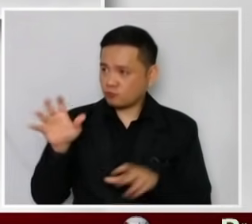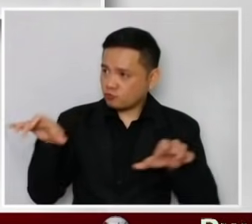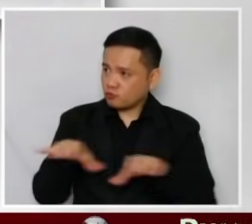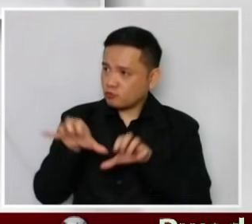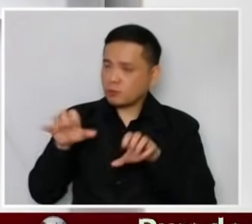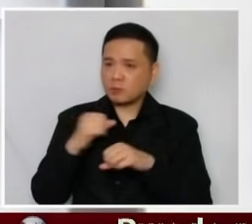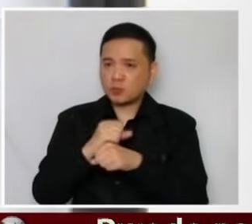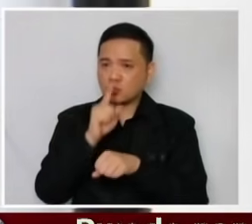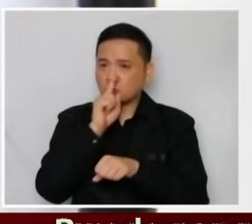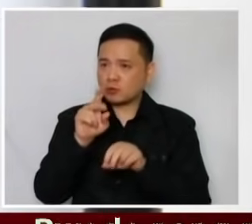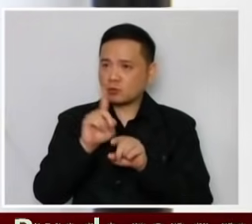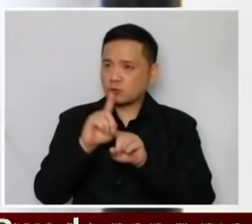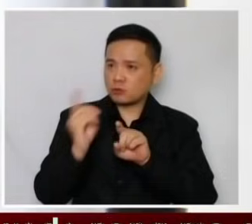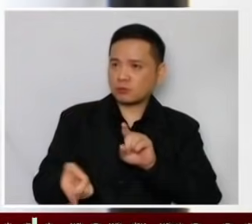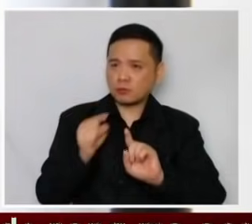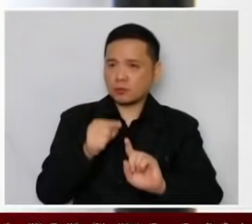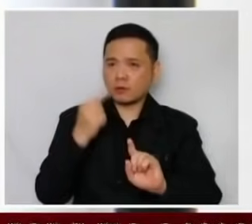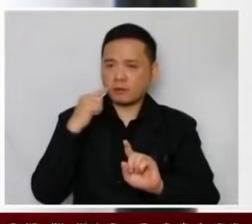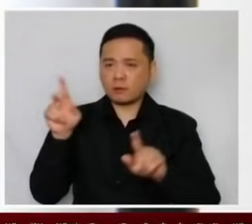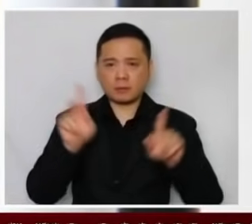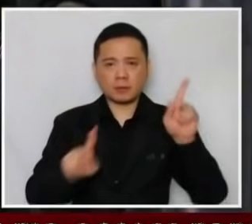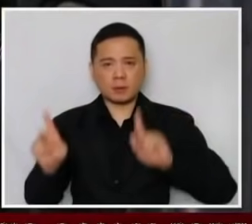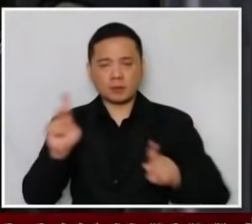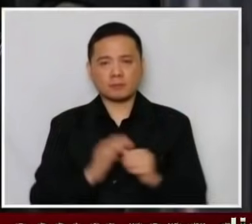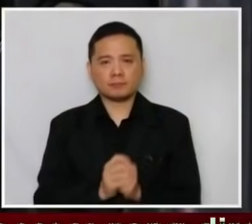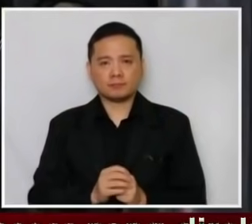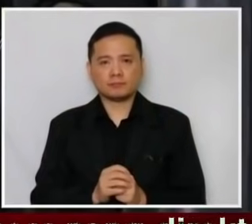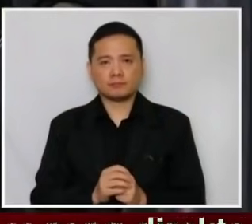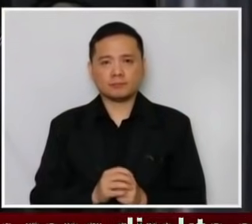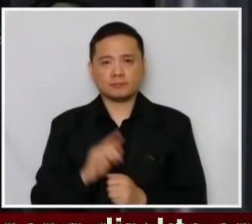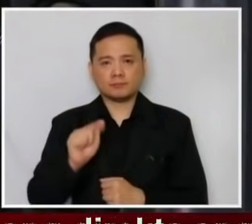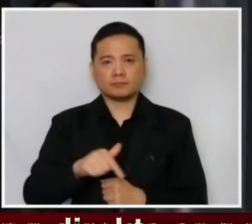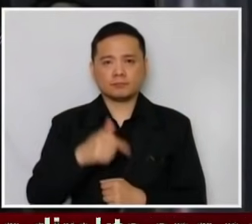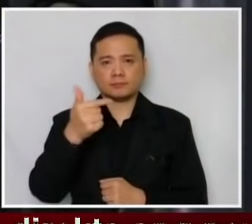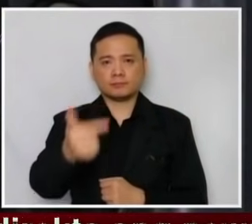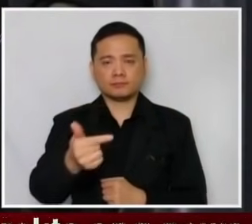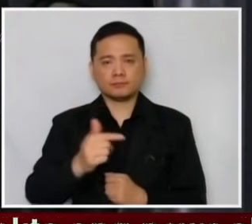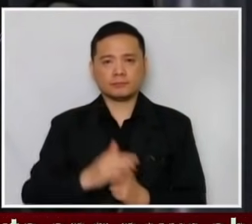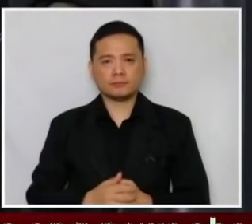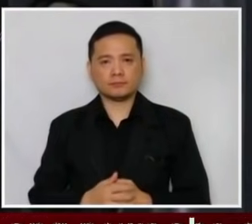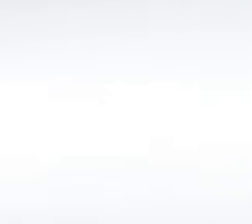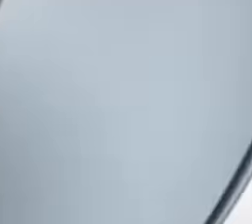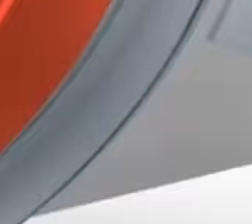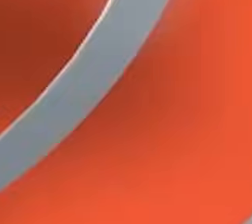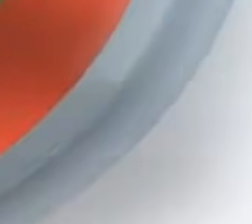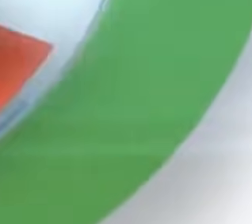ng publiko. George Carino, ABS-CBN News.